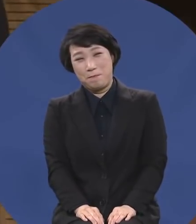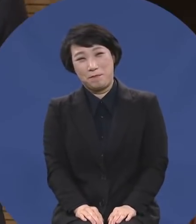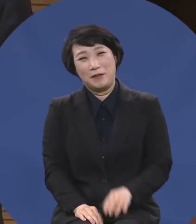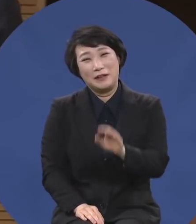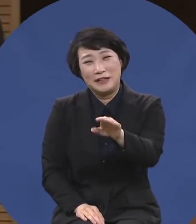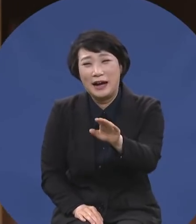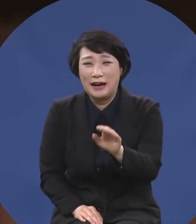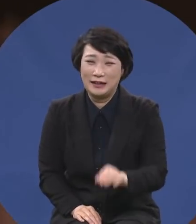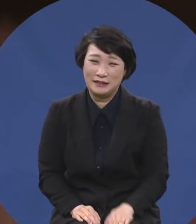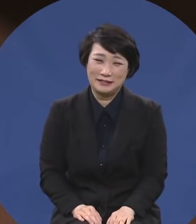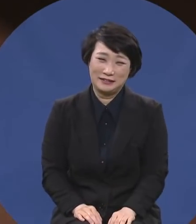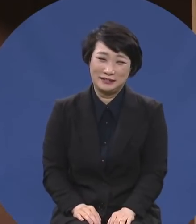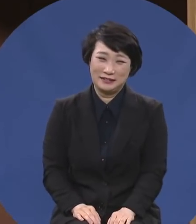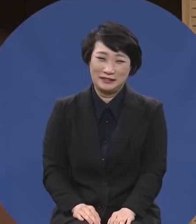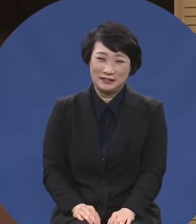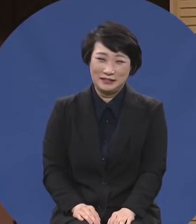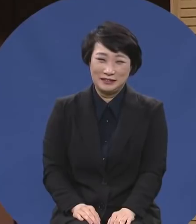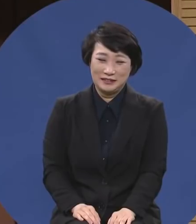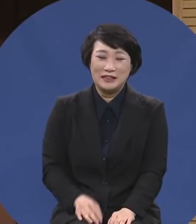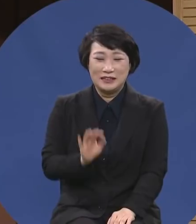아무개 아버님